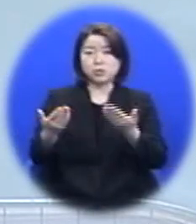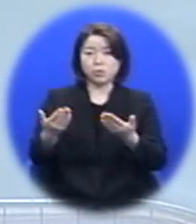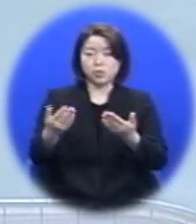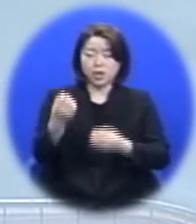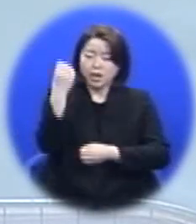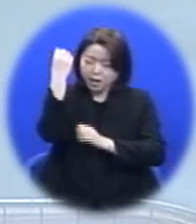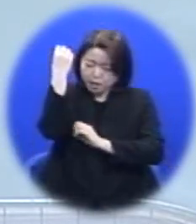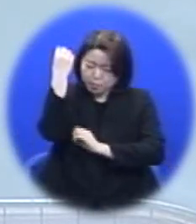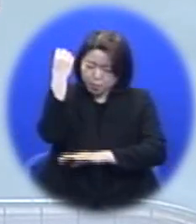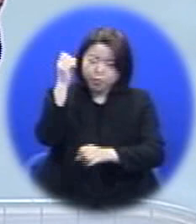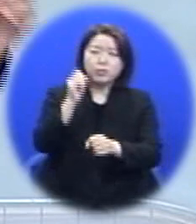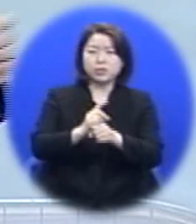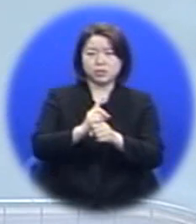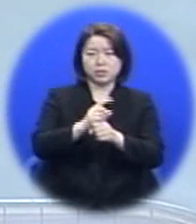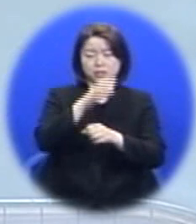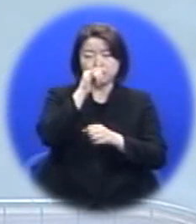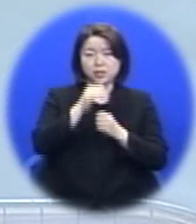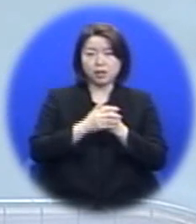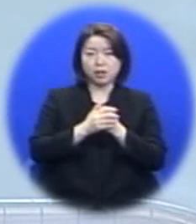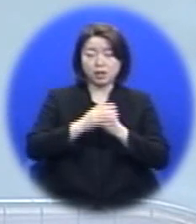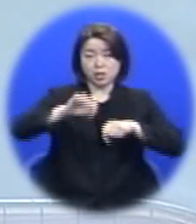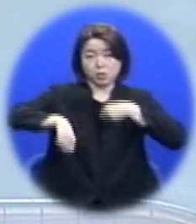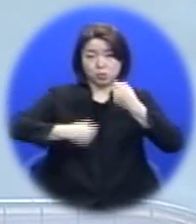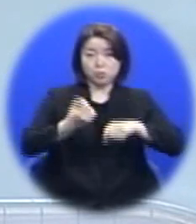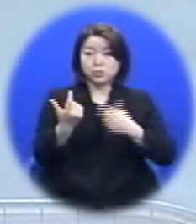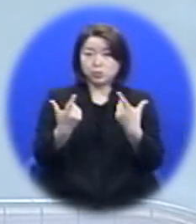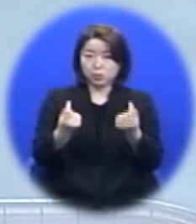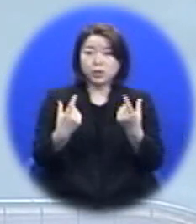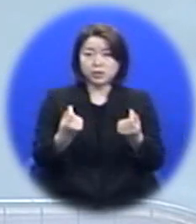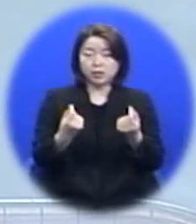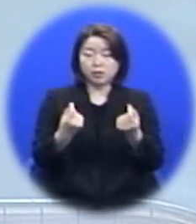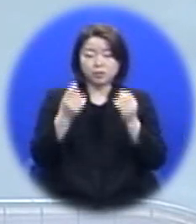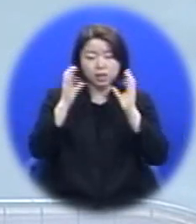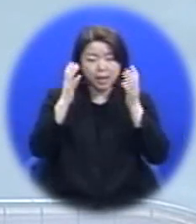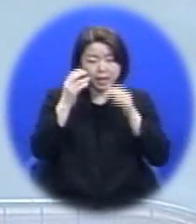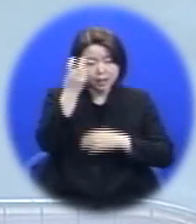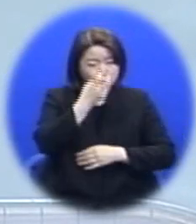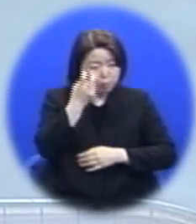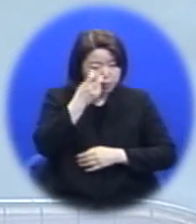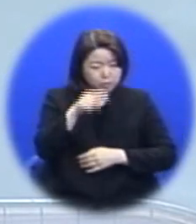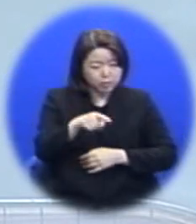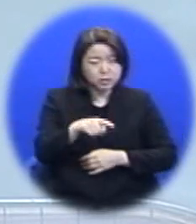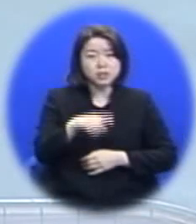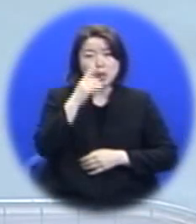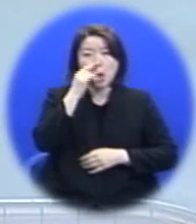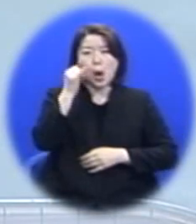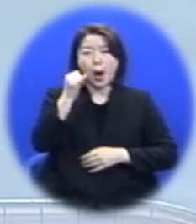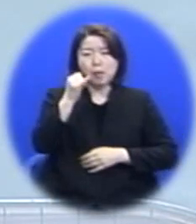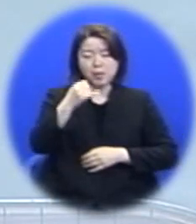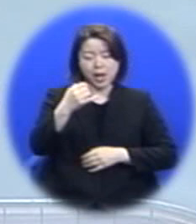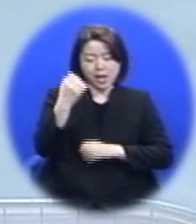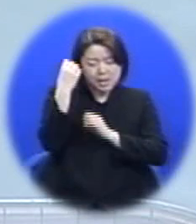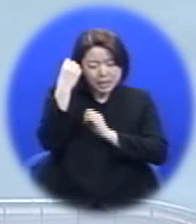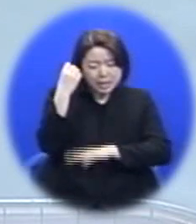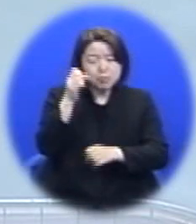본능이죠. 동물들도 똑같이 합니다. 새끼 돌보는 것은 어미가 본능이에요.